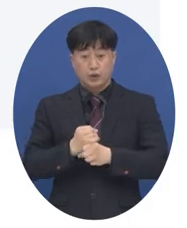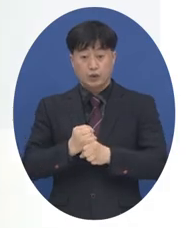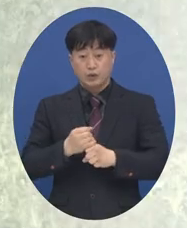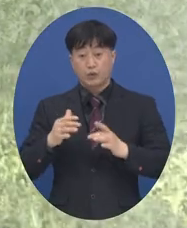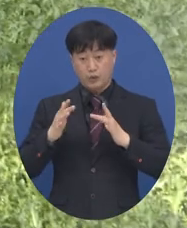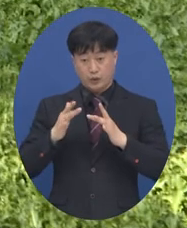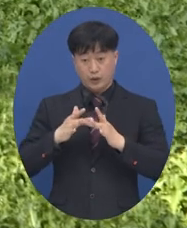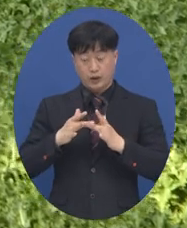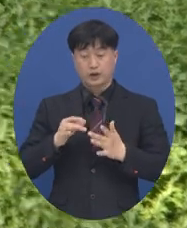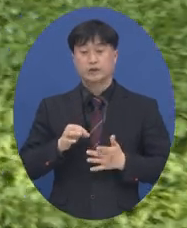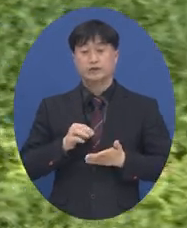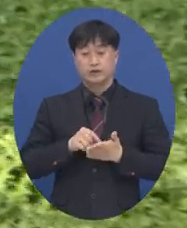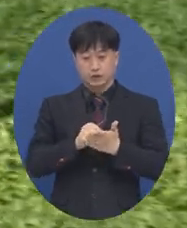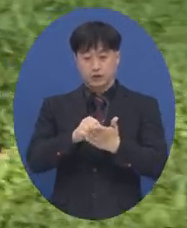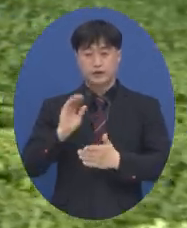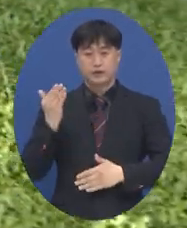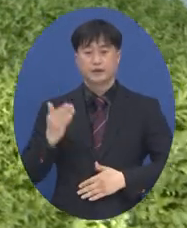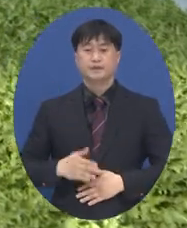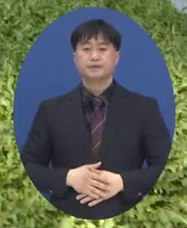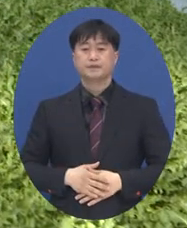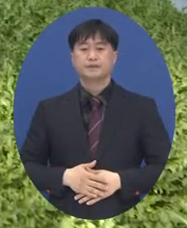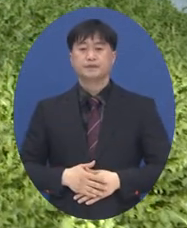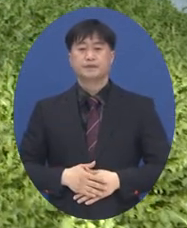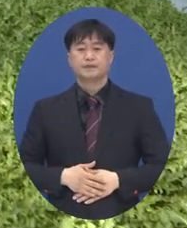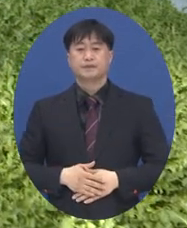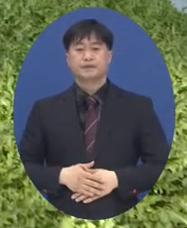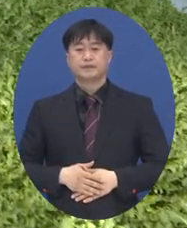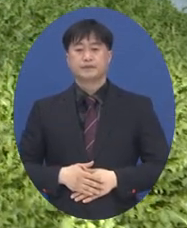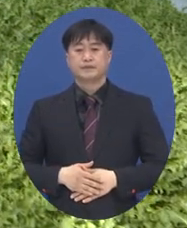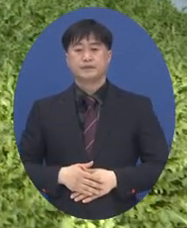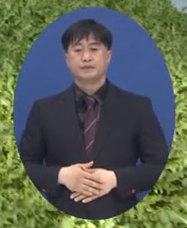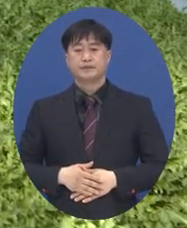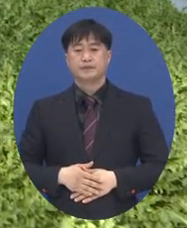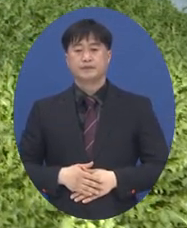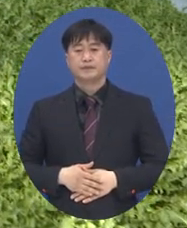됩니다 경제이슈 tv 최창수 닙니다